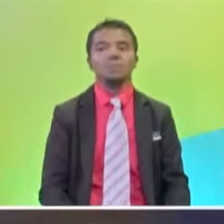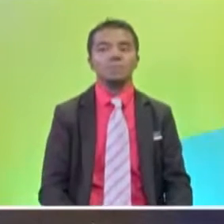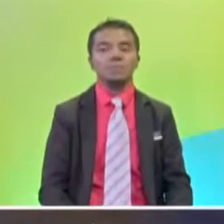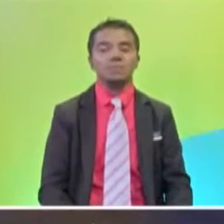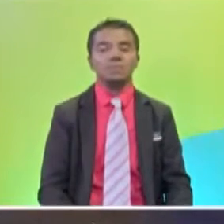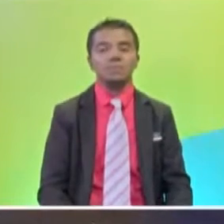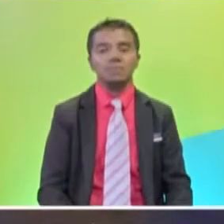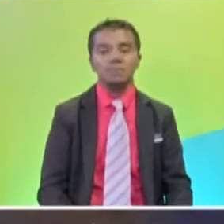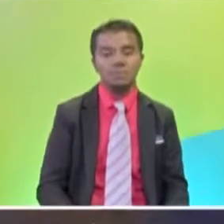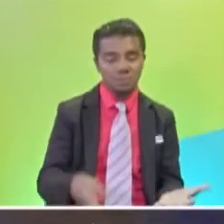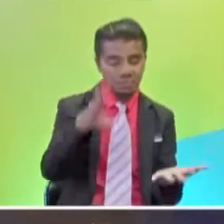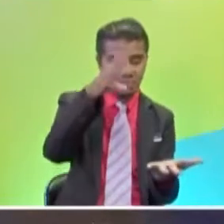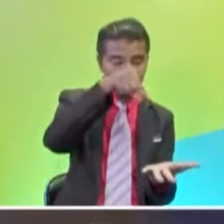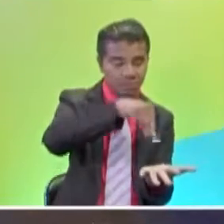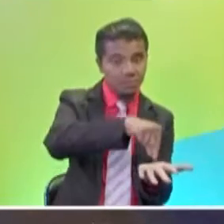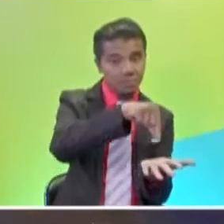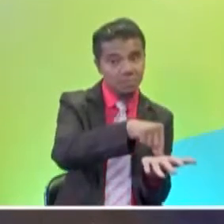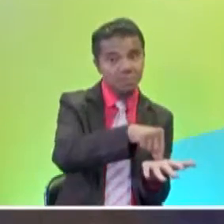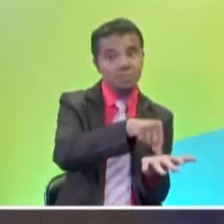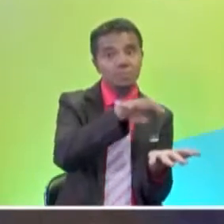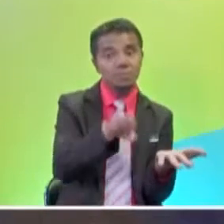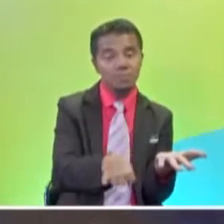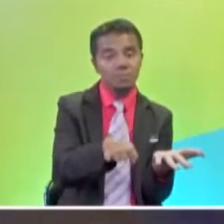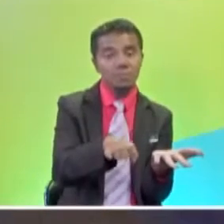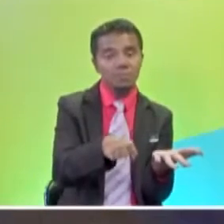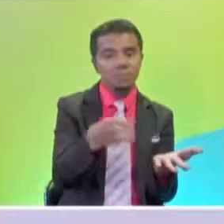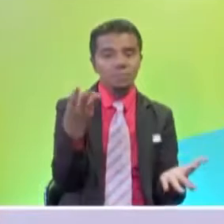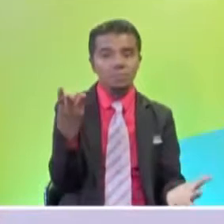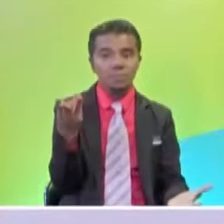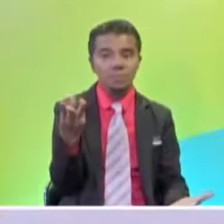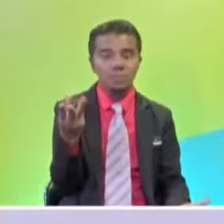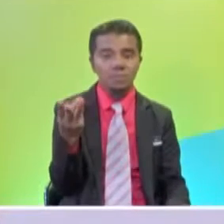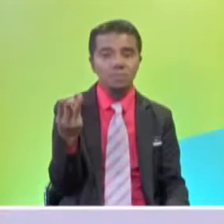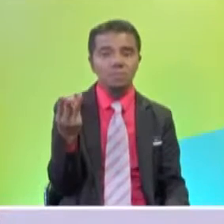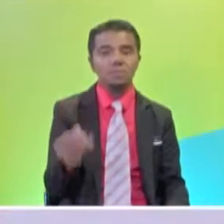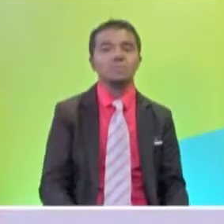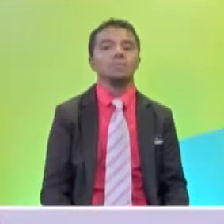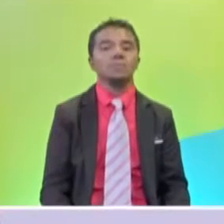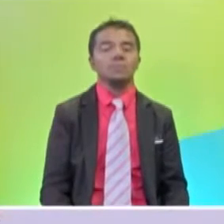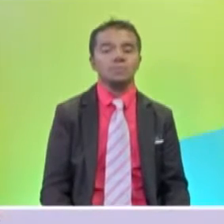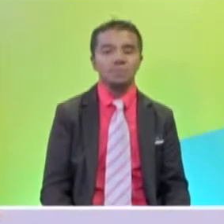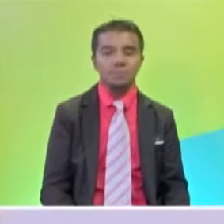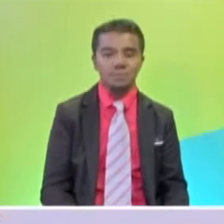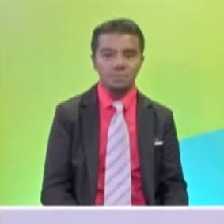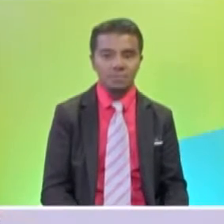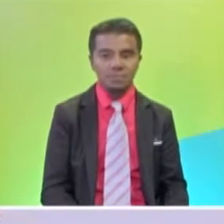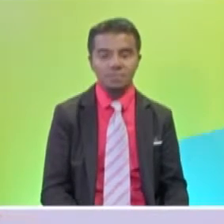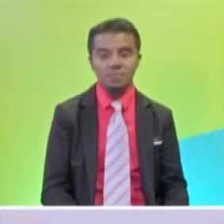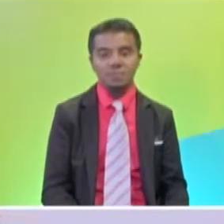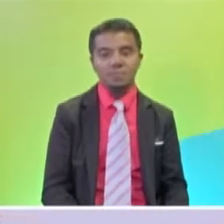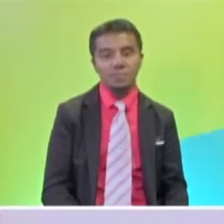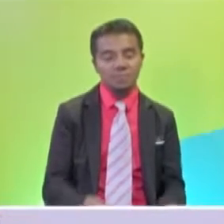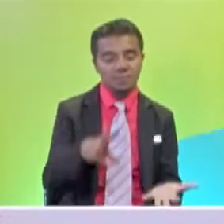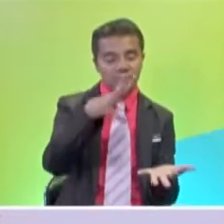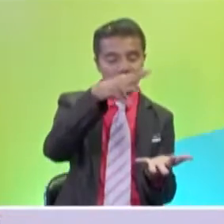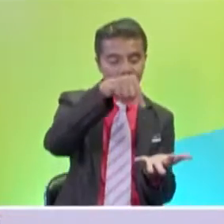benih halus ni. Menyemai biji benih kita akan halus. Biji, biji benih halus ni ada kita gunakan kali ni cili. Biji benih cili ya cikgu. Cili.